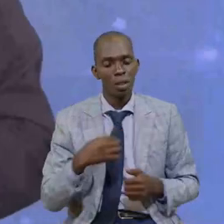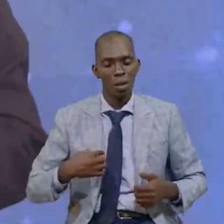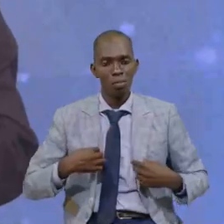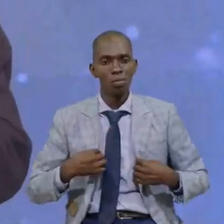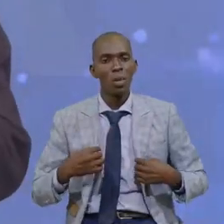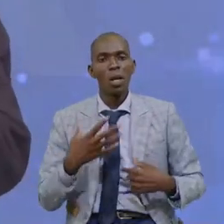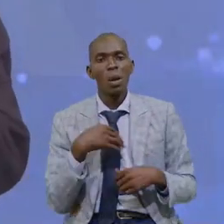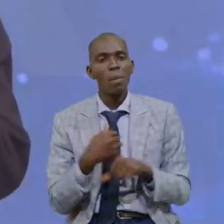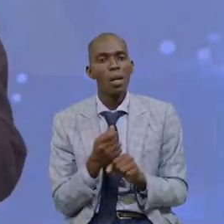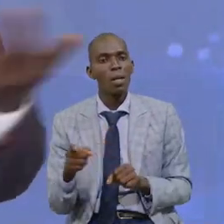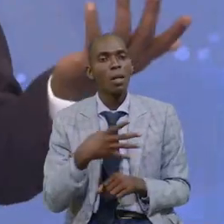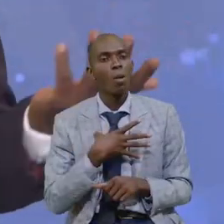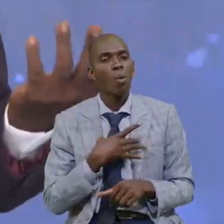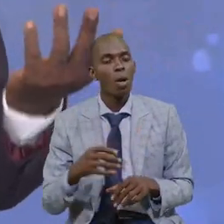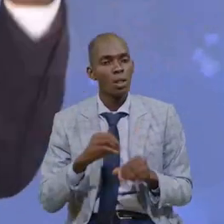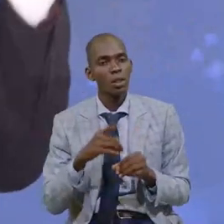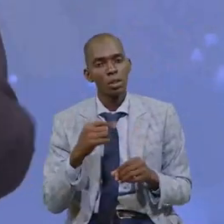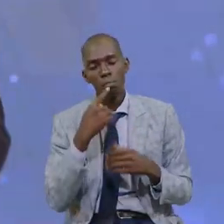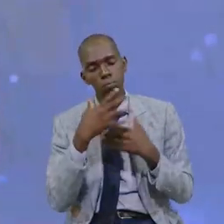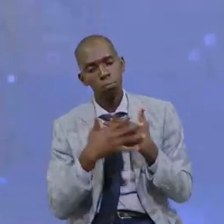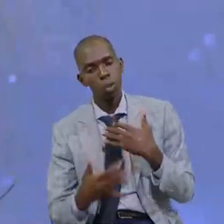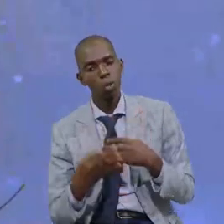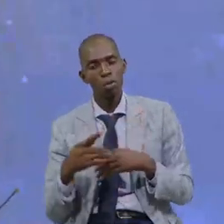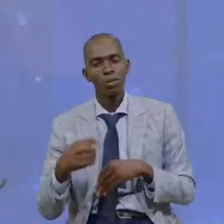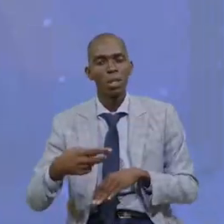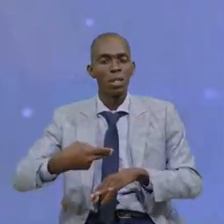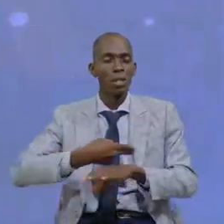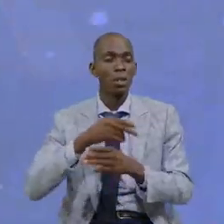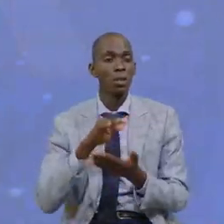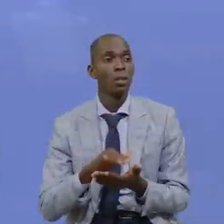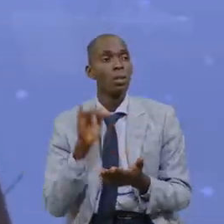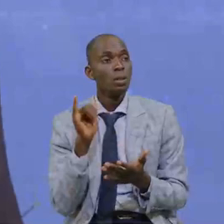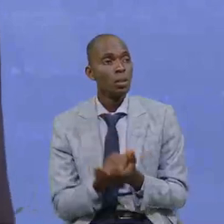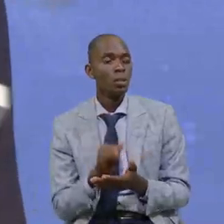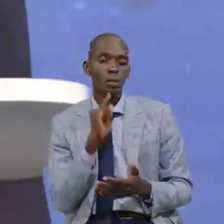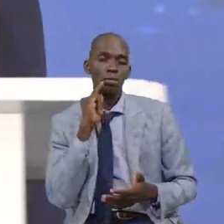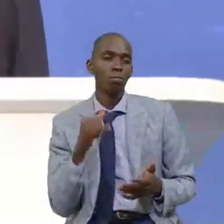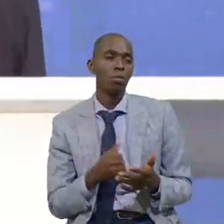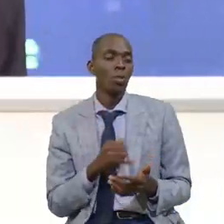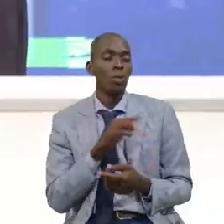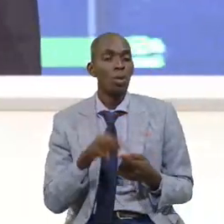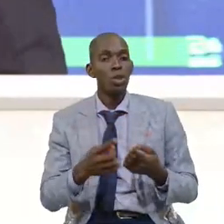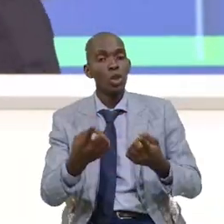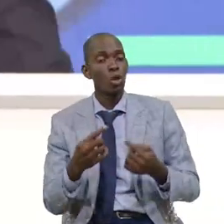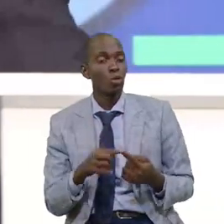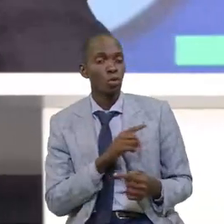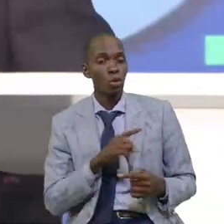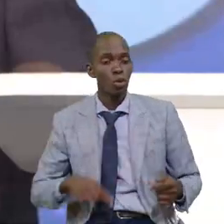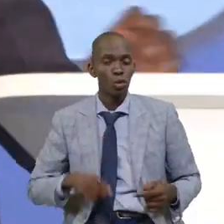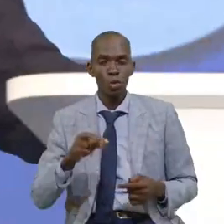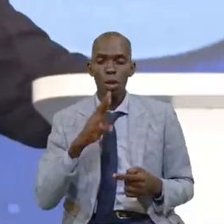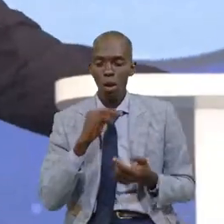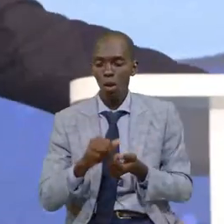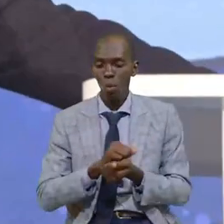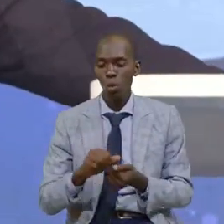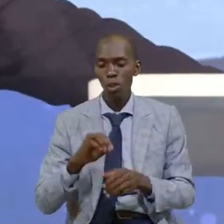robes et les ont lavées dans le sang de l'agneau. Quand tu viens au Seigneur et tu es lavé dans le